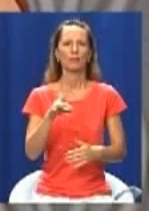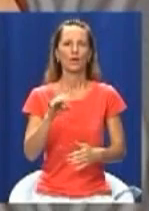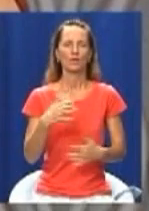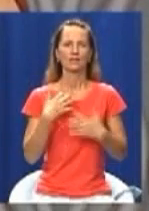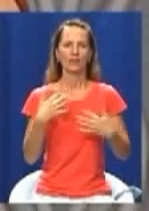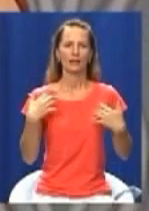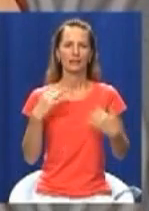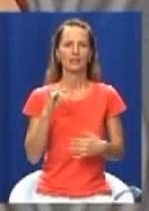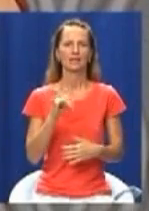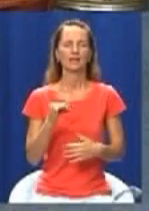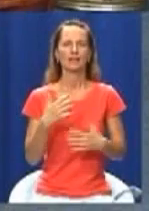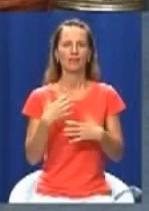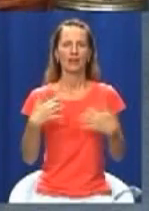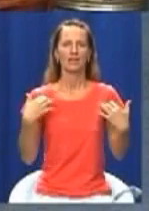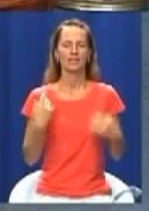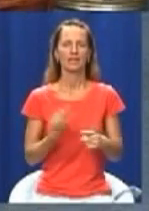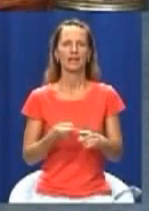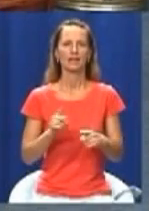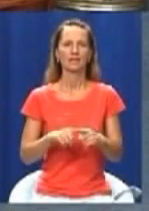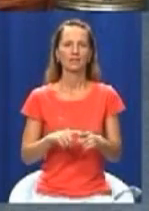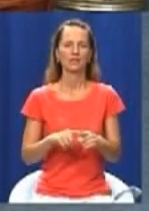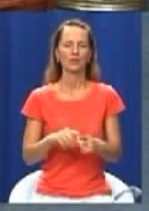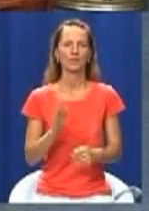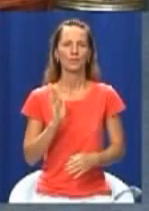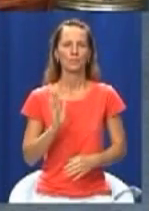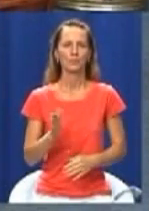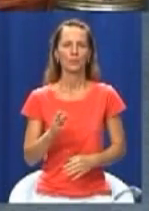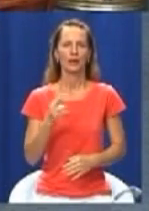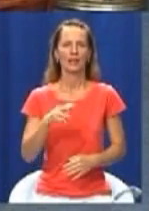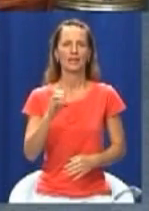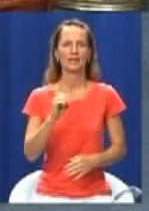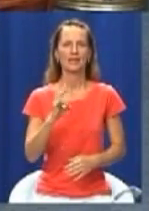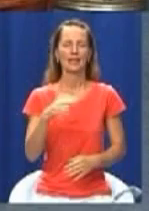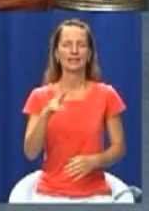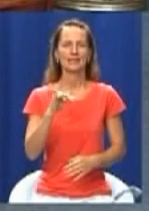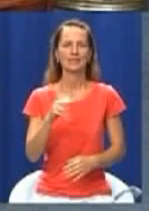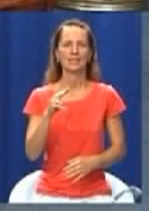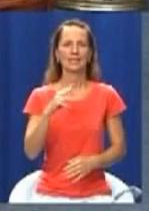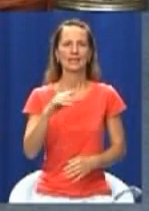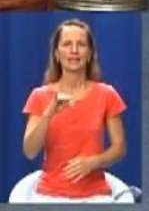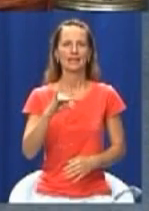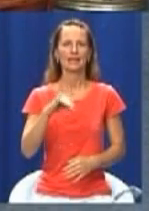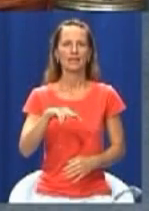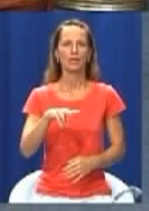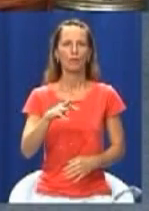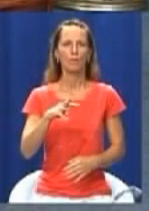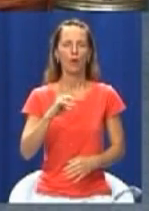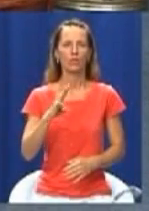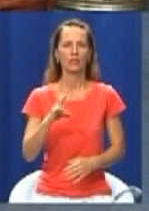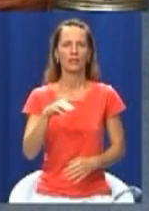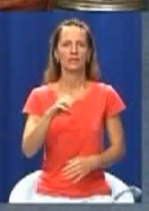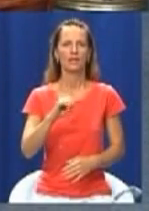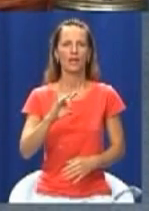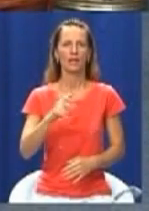тваринку. І тваринка ця у нас на цей раз буде Денді Ділмон Тер'єр. Песик цієї такої породи.